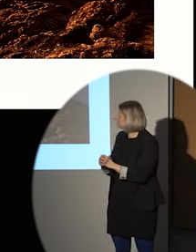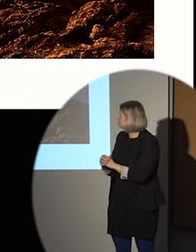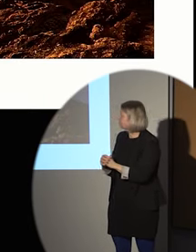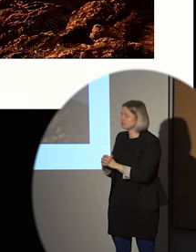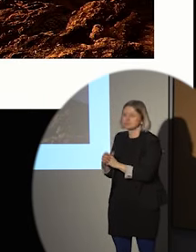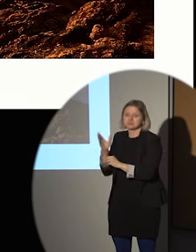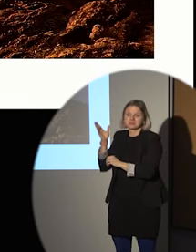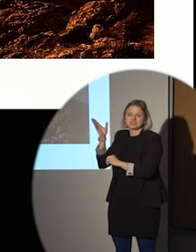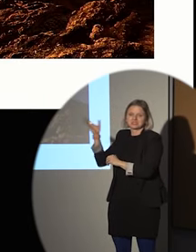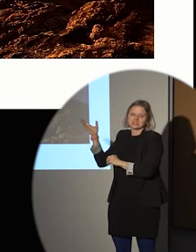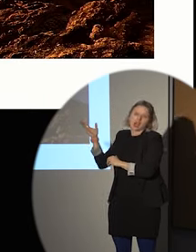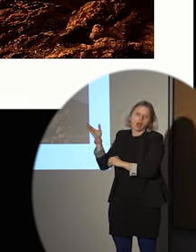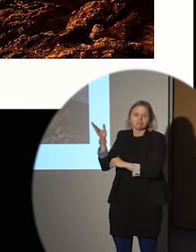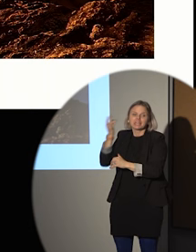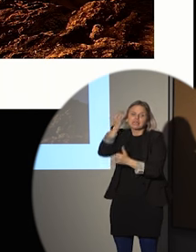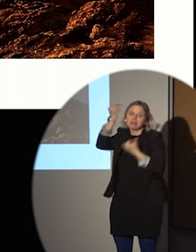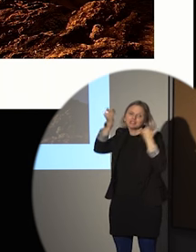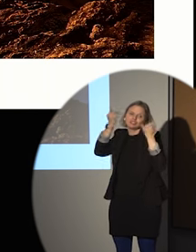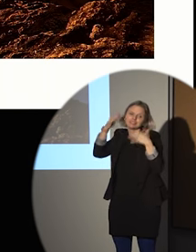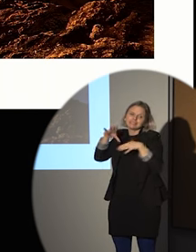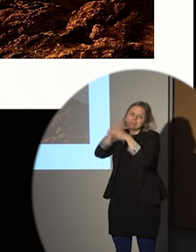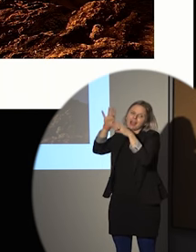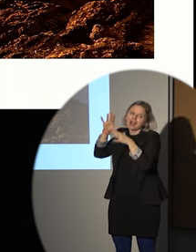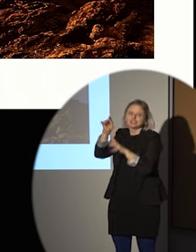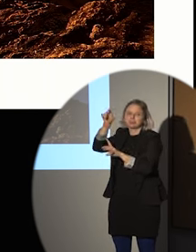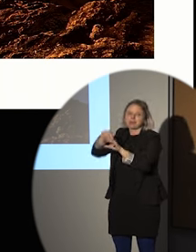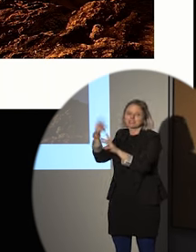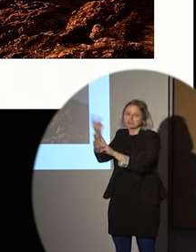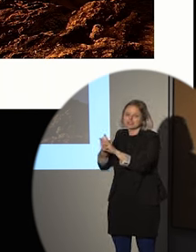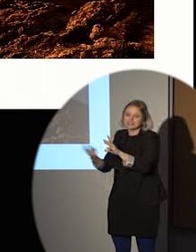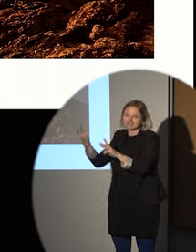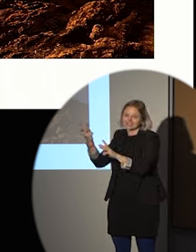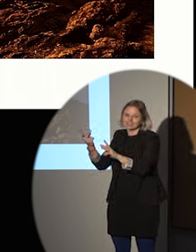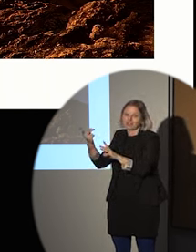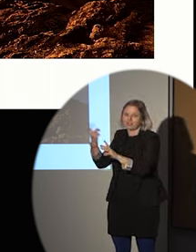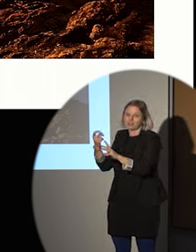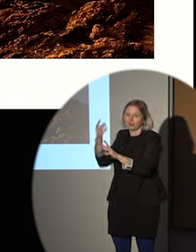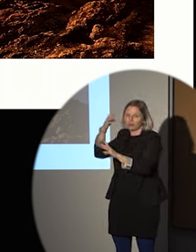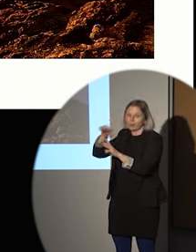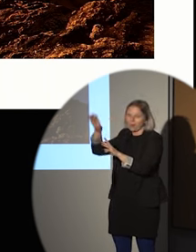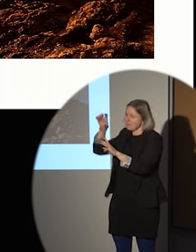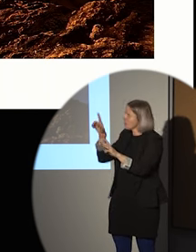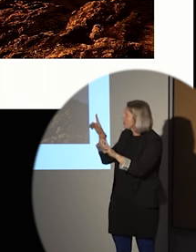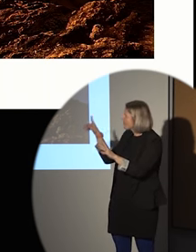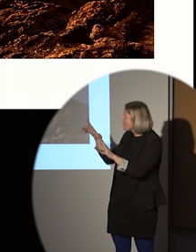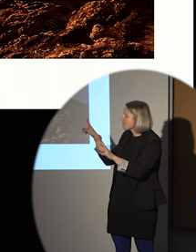Alors ça, c'est une image qui a été faite par un dessinateur de l'Union européenne qui montre en fait